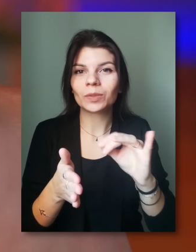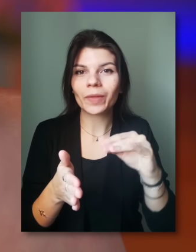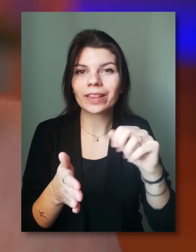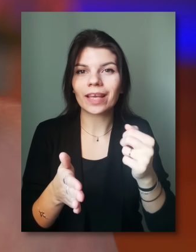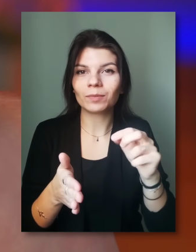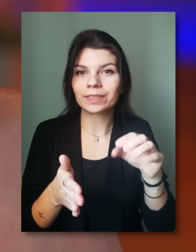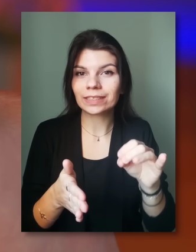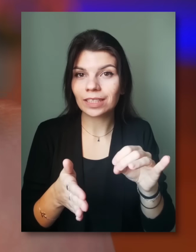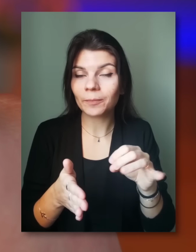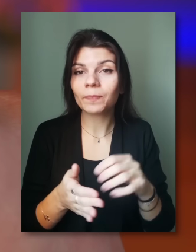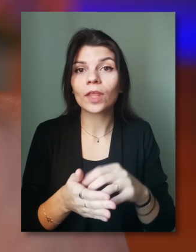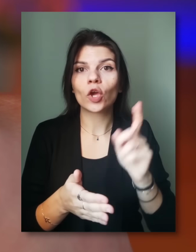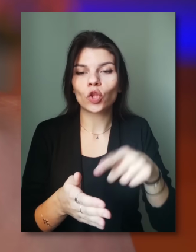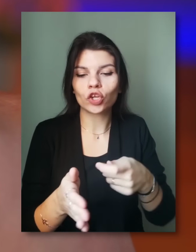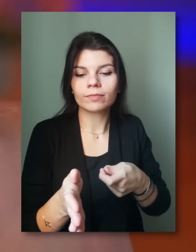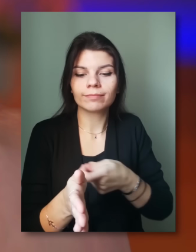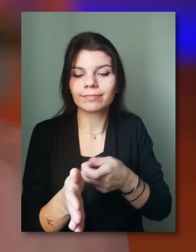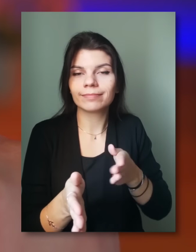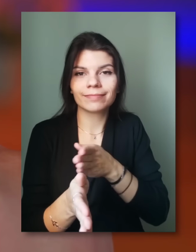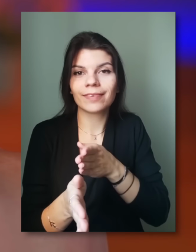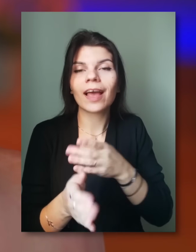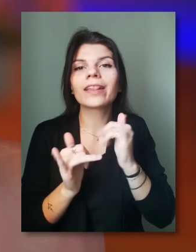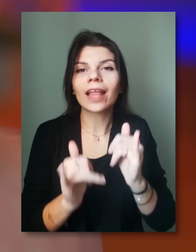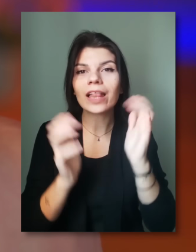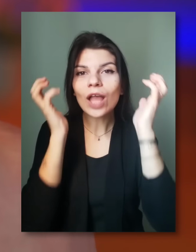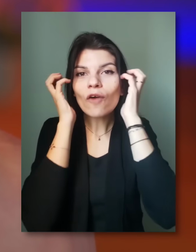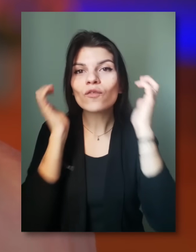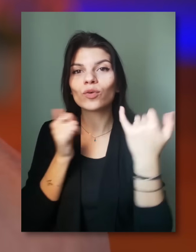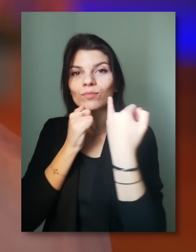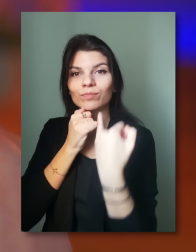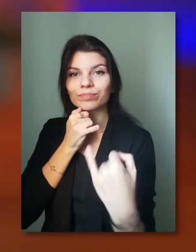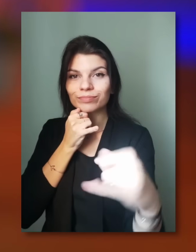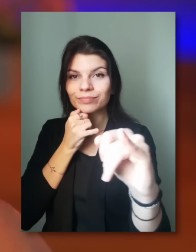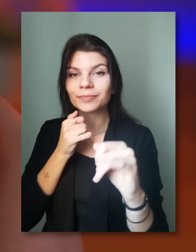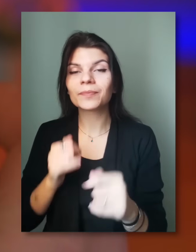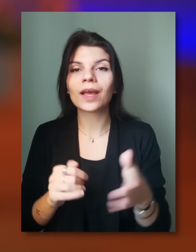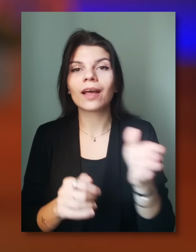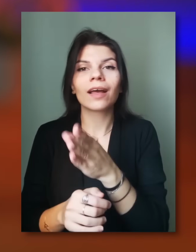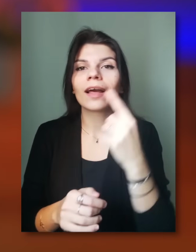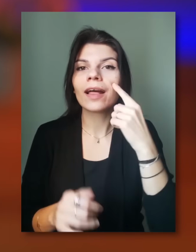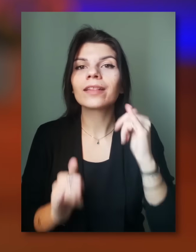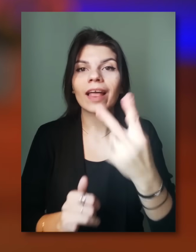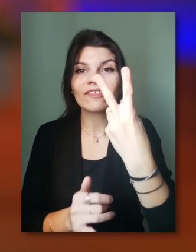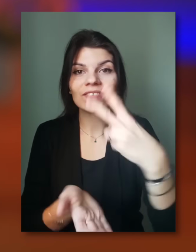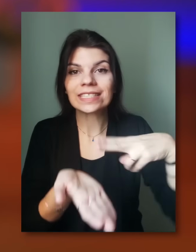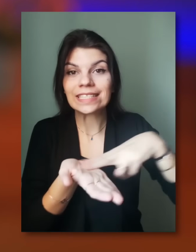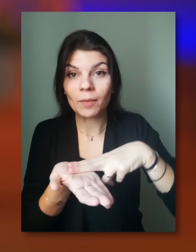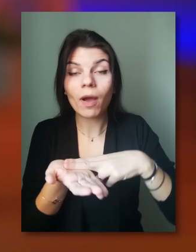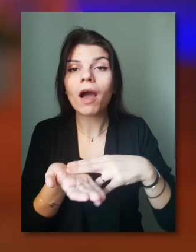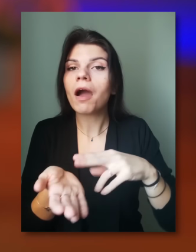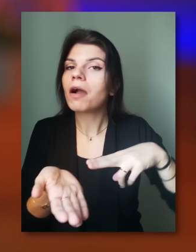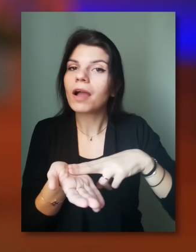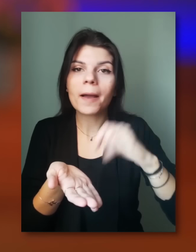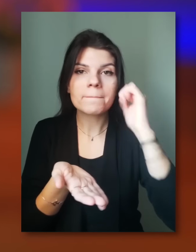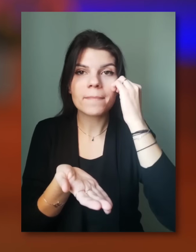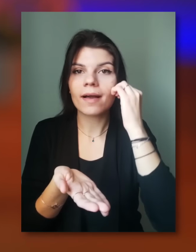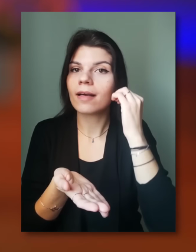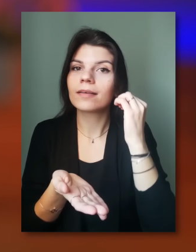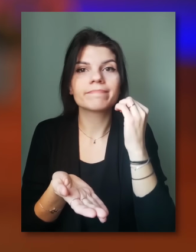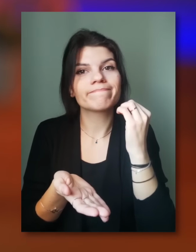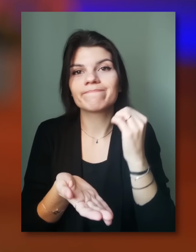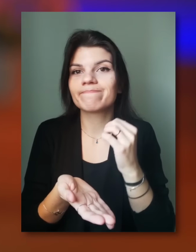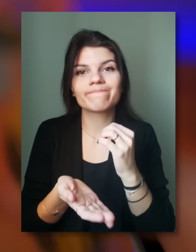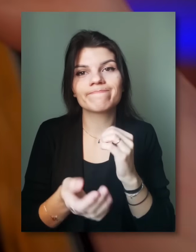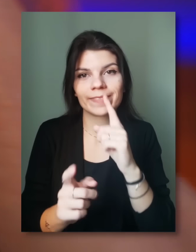зякимє3,5-ммроз'єм длядротовихнавушників.Налівомубоці єслотдляSIM-картки,іхочави